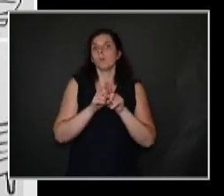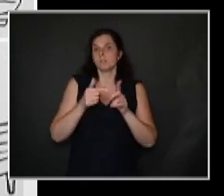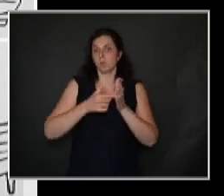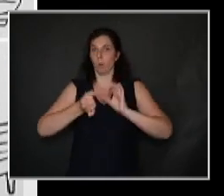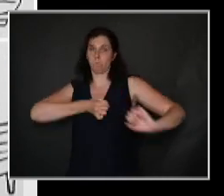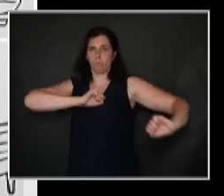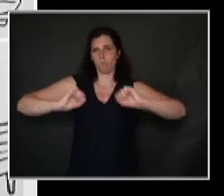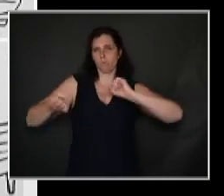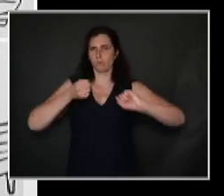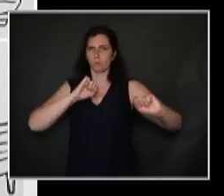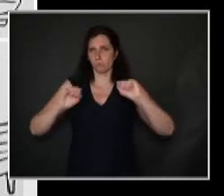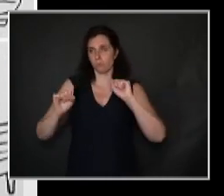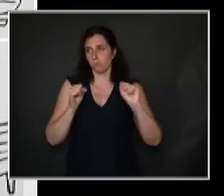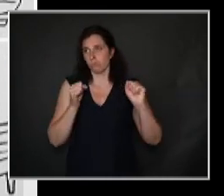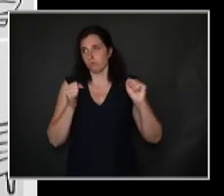mouvements,